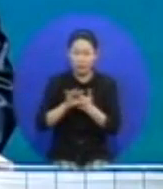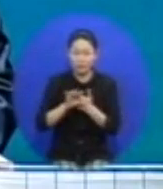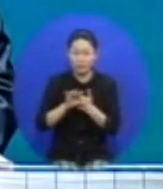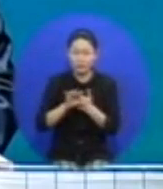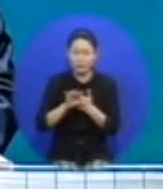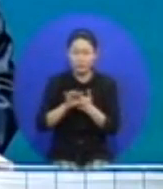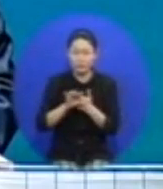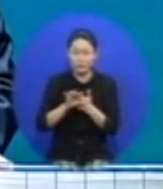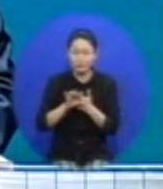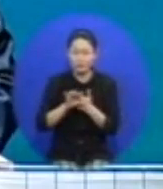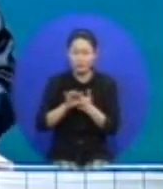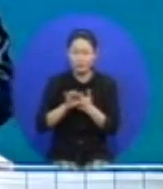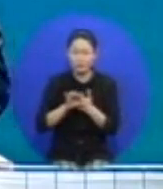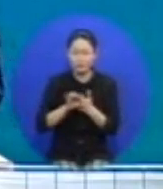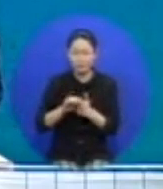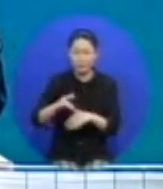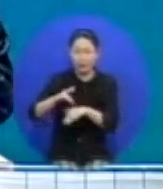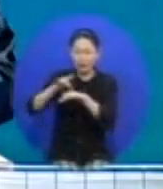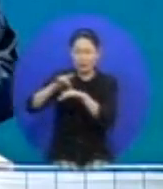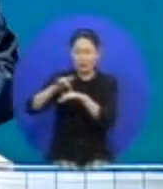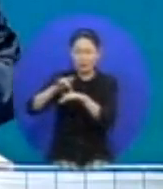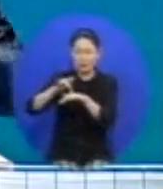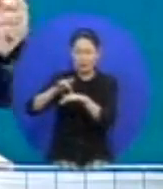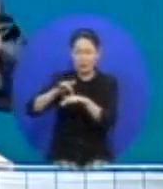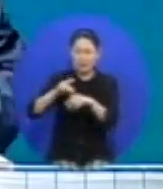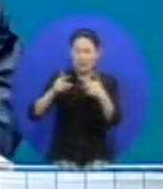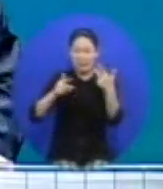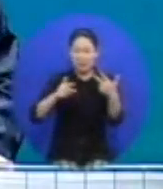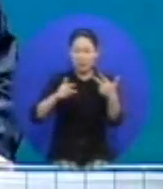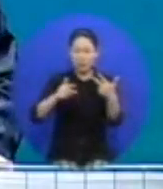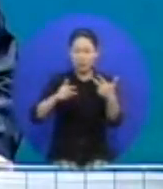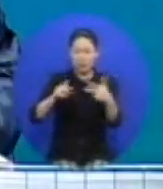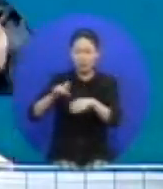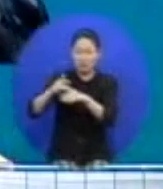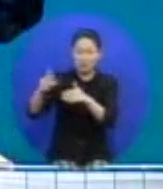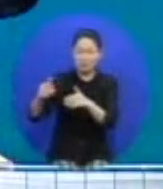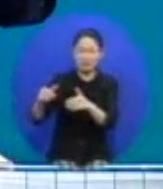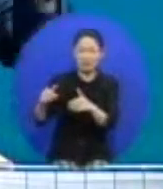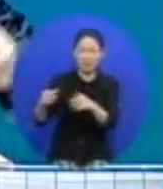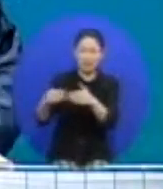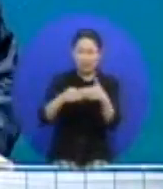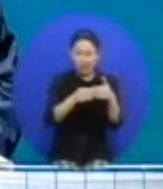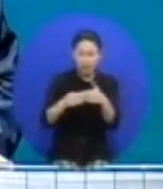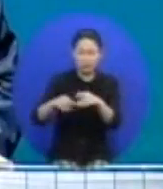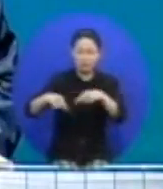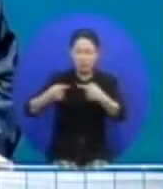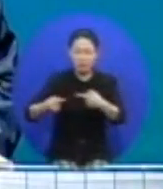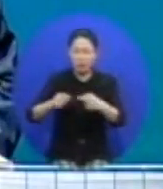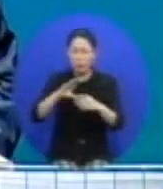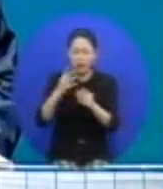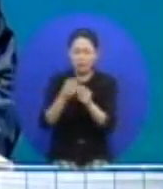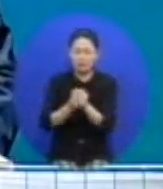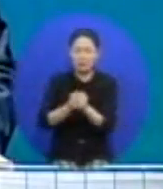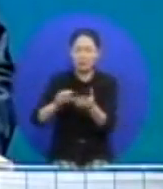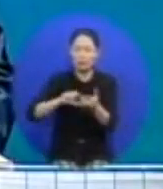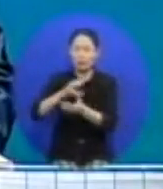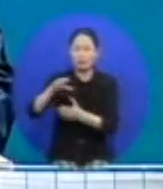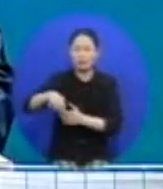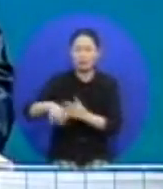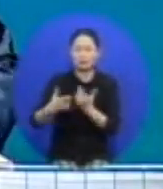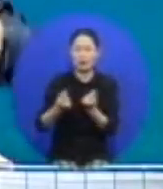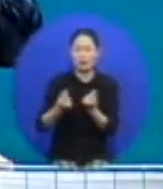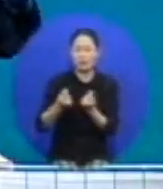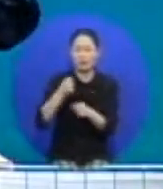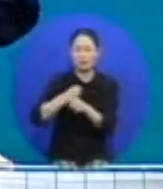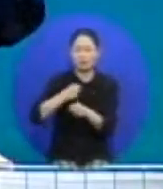그러면 마귀가 일곱 귀신을 데리고 들어가서 완전히 놀이터를 삼는 거예요 마귀가